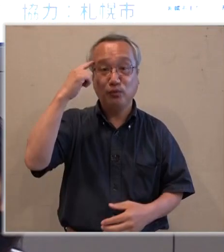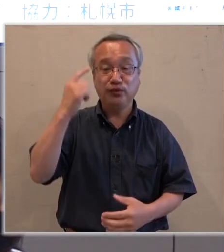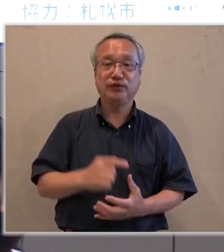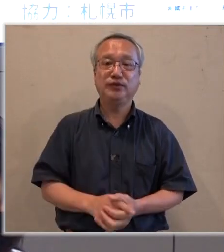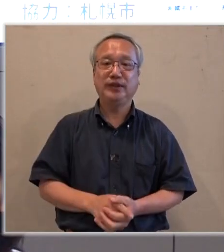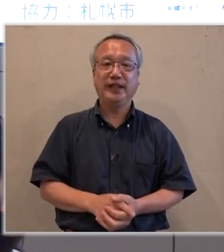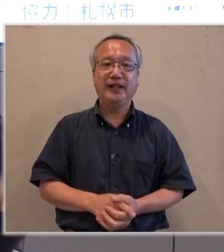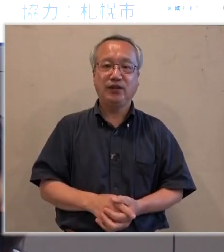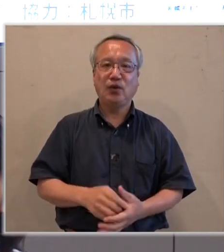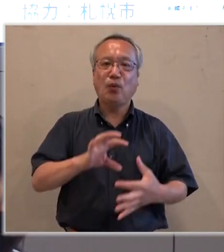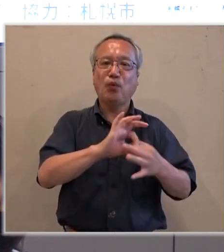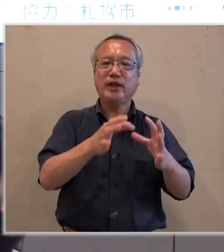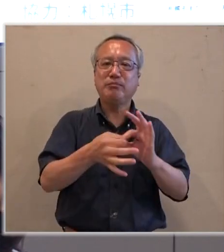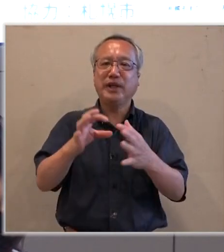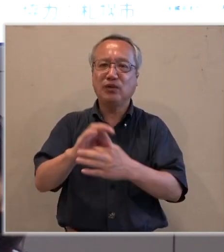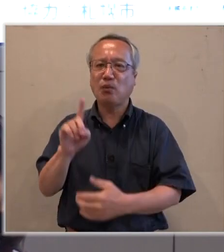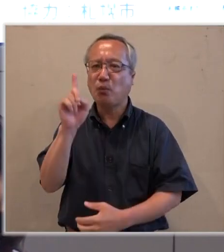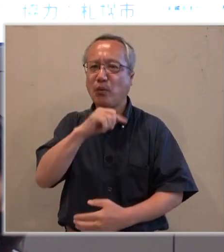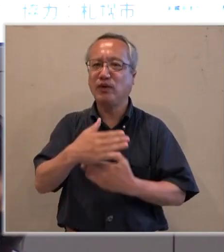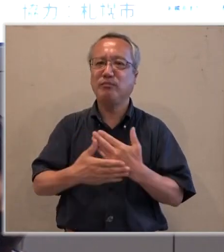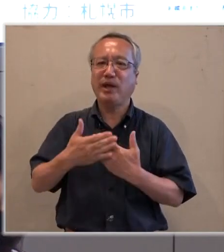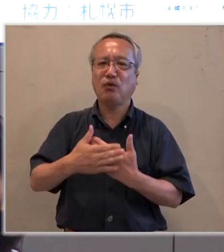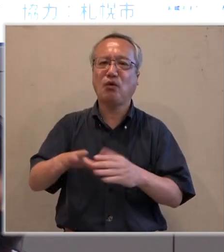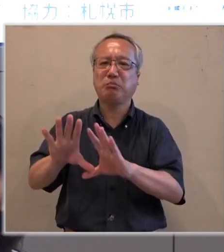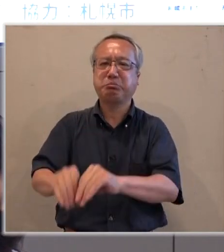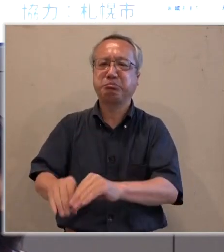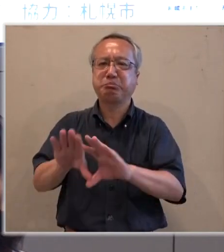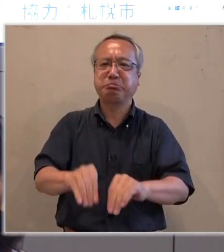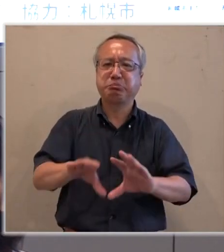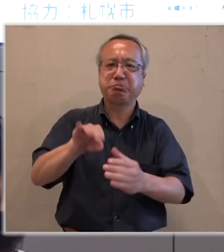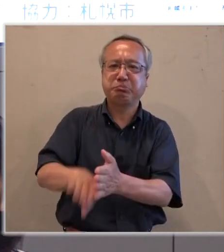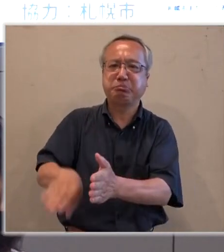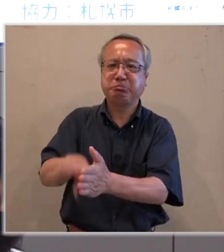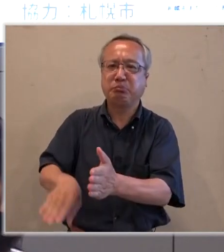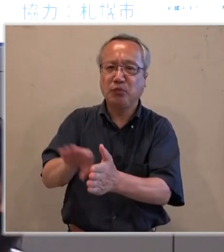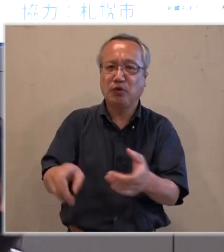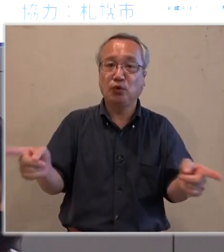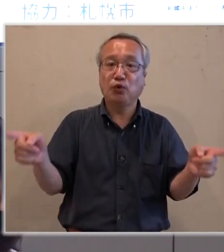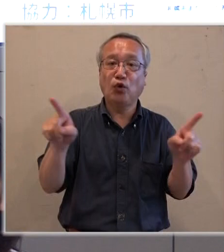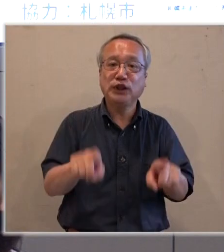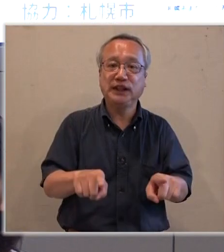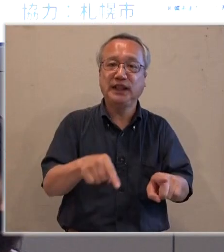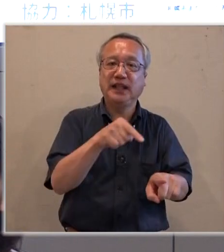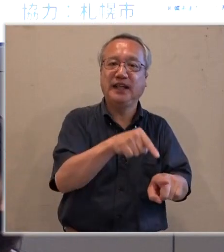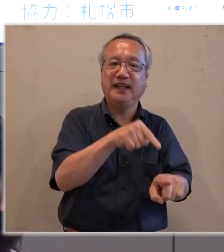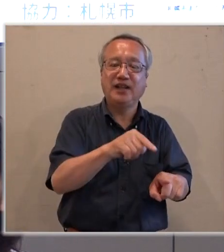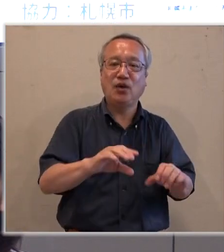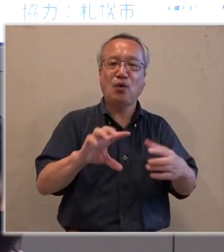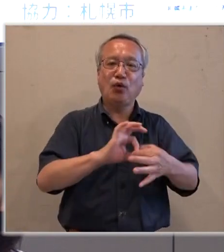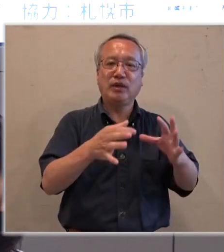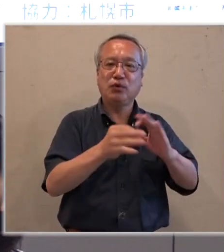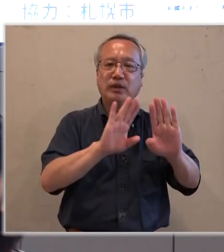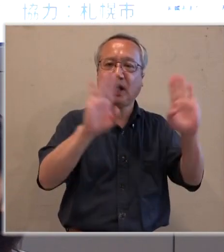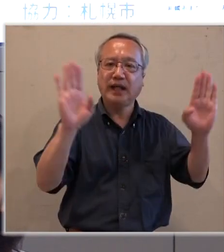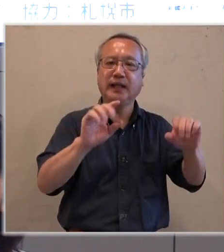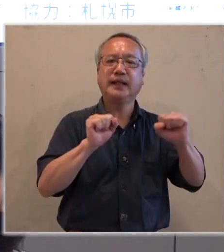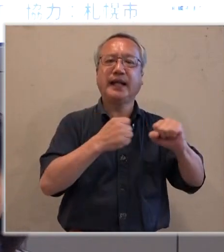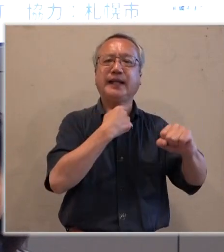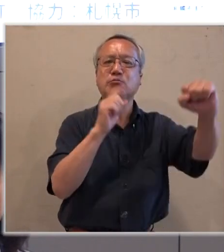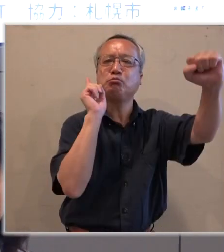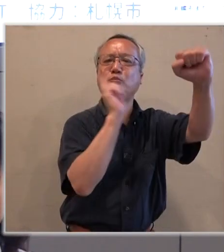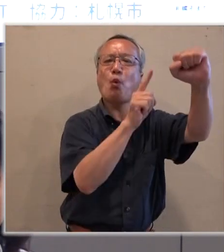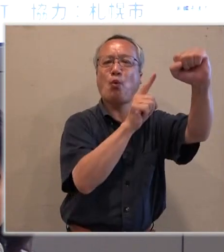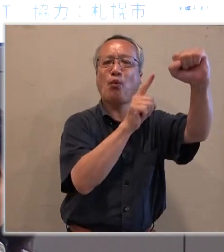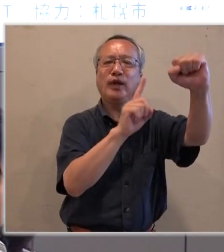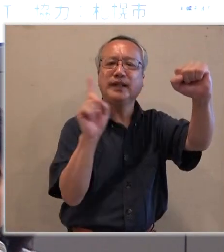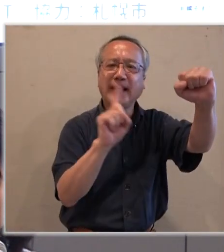そういったオリンピックのネガティブな部分をどう消していくのかというふうな議論と並行して、 オリンピックを開催して何をしていきたいのかというところについての議